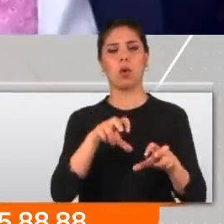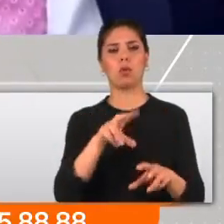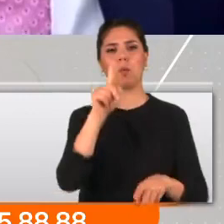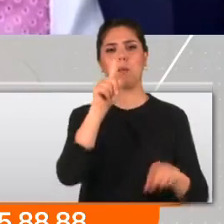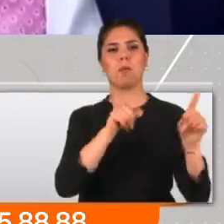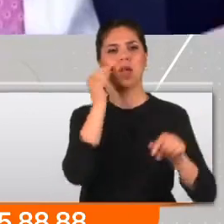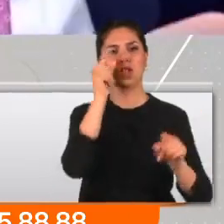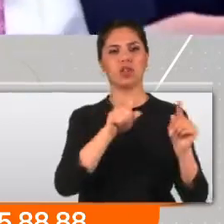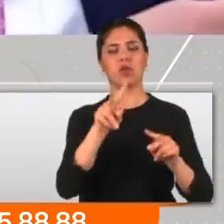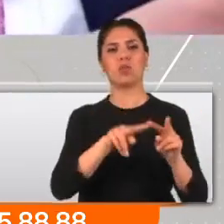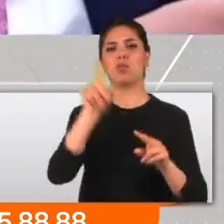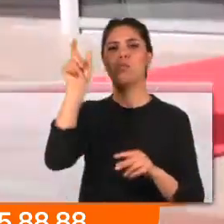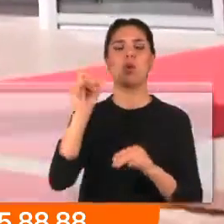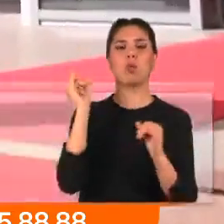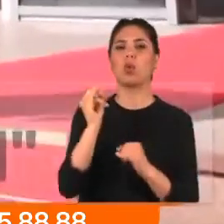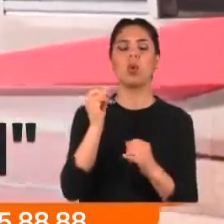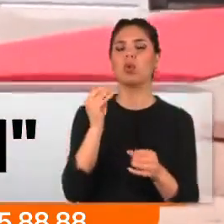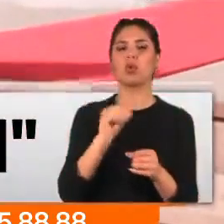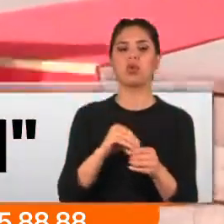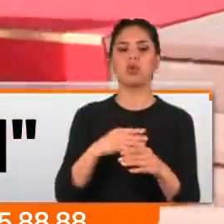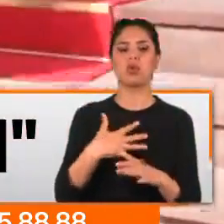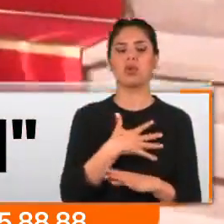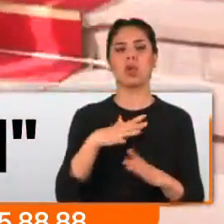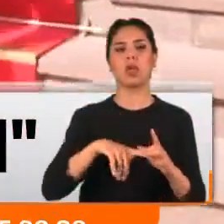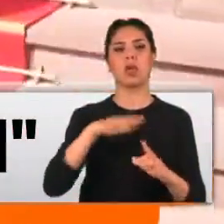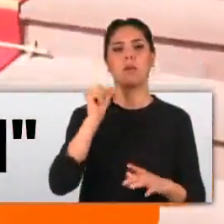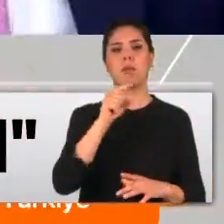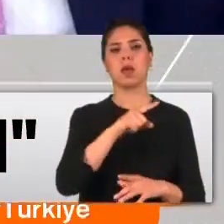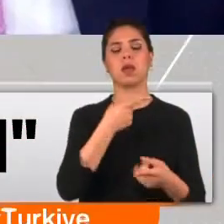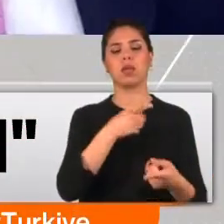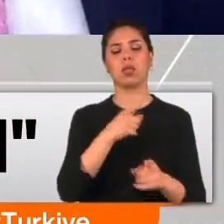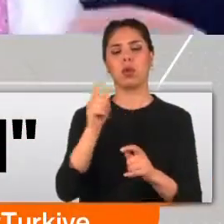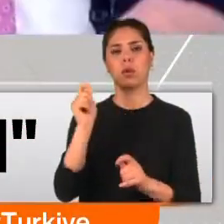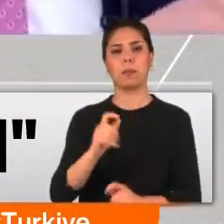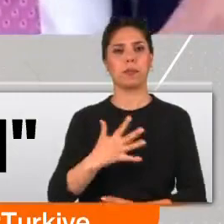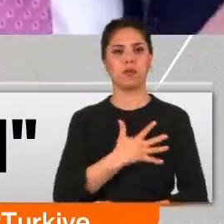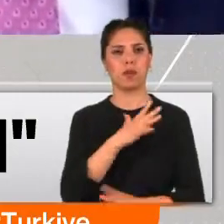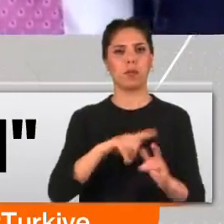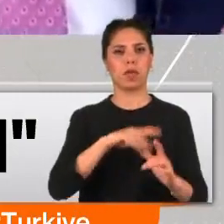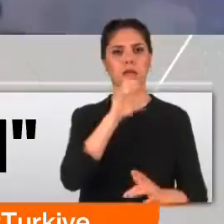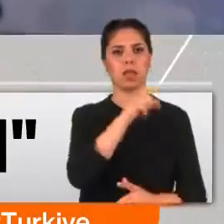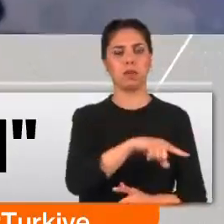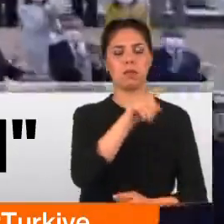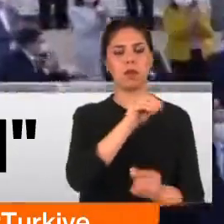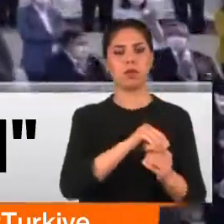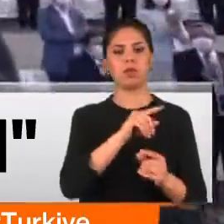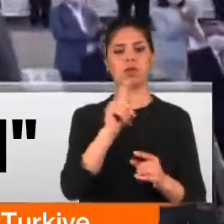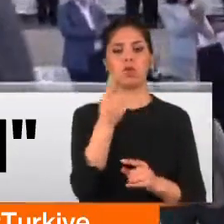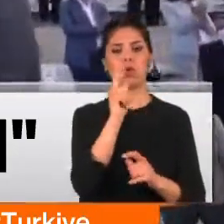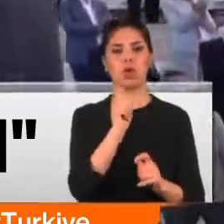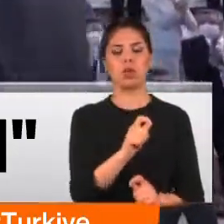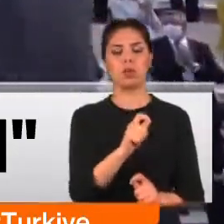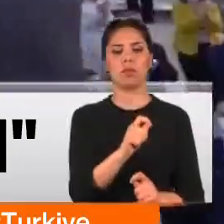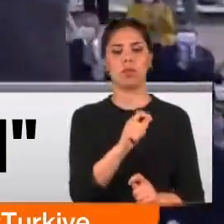insanlar Muharrem İnce'yi kötülemek için CHP'nin genel merkezinin trolleri. CHP genel merkezinden yönetiliyor bu hesap. ETO